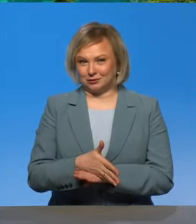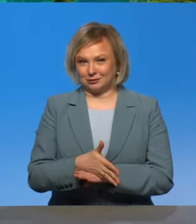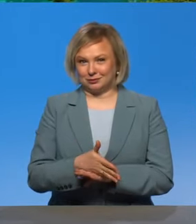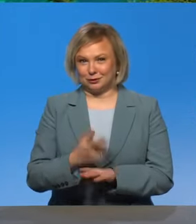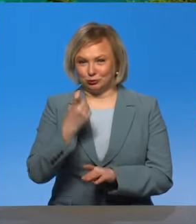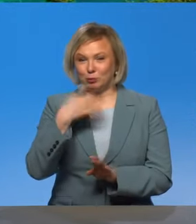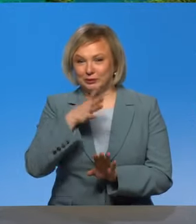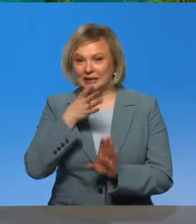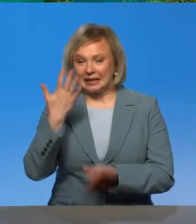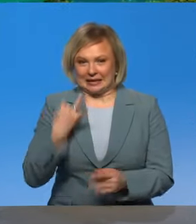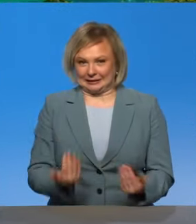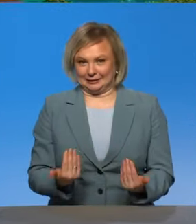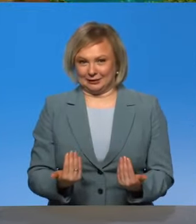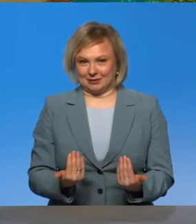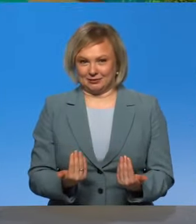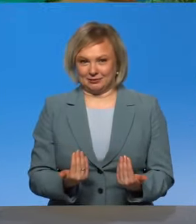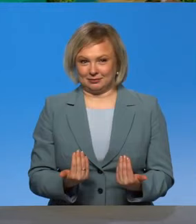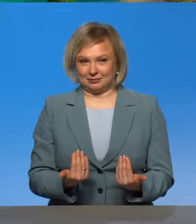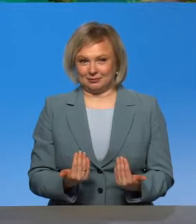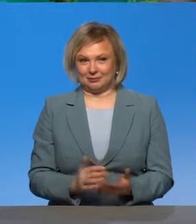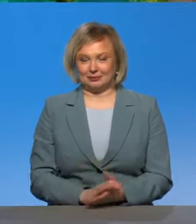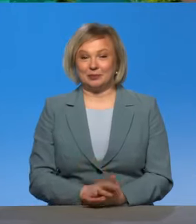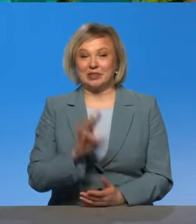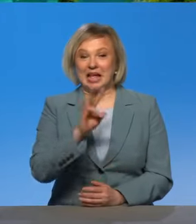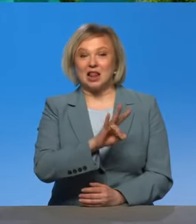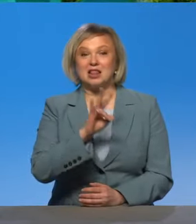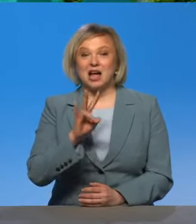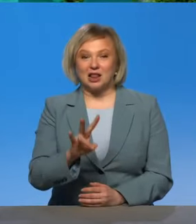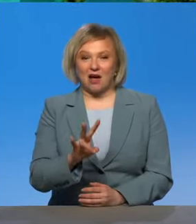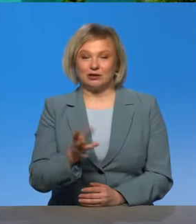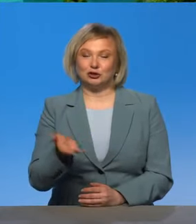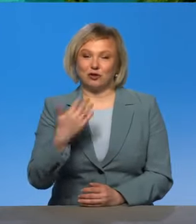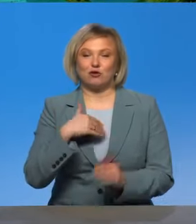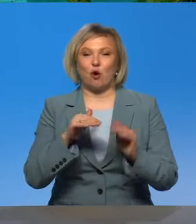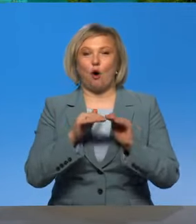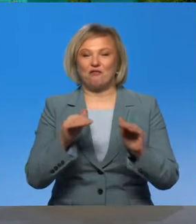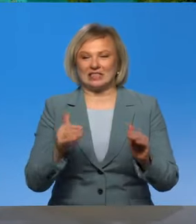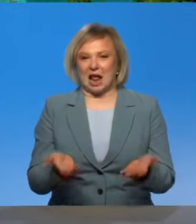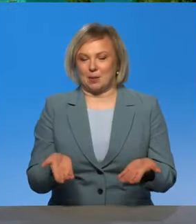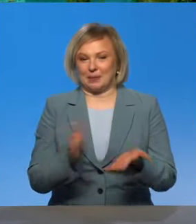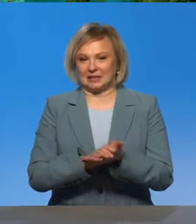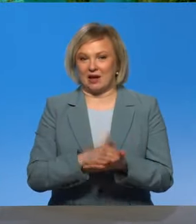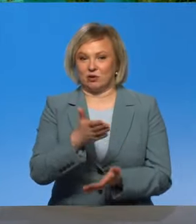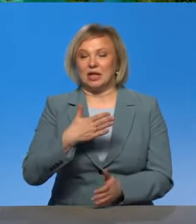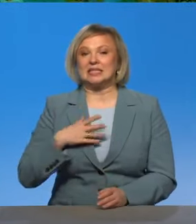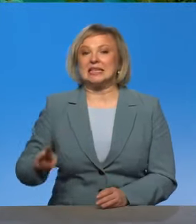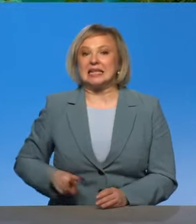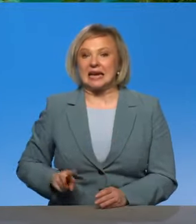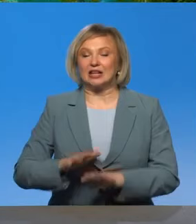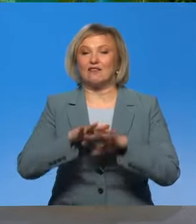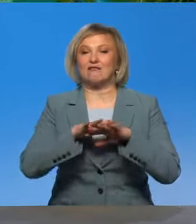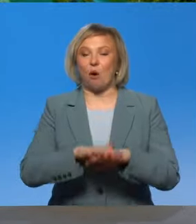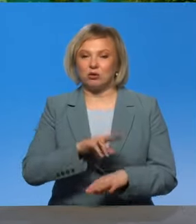проходите, пожалуйста, вечер, приветствую вас. Николай Николаевич, давайте я вас все-таки еще официально представлю вот так. Значит, вы у нас директор фонда имени